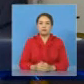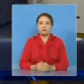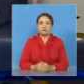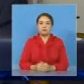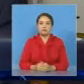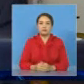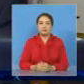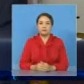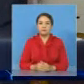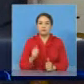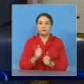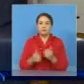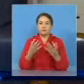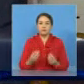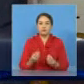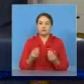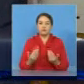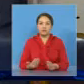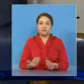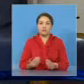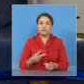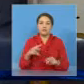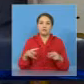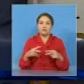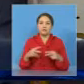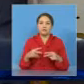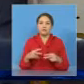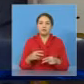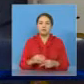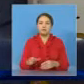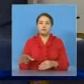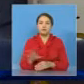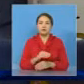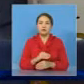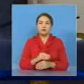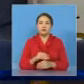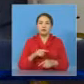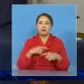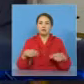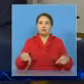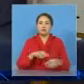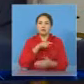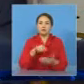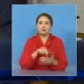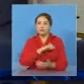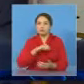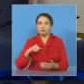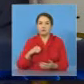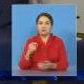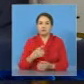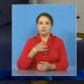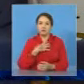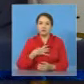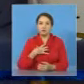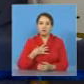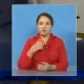қойылған. Күн тәртібі бойынша қазір қаралып жатыр. Әрбір сұрақтардың бәрі өздерінің бір